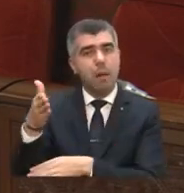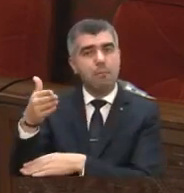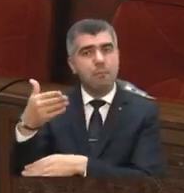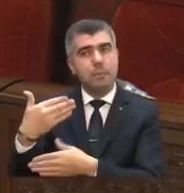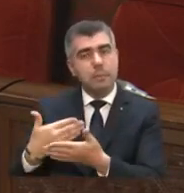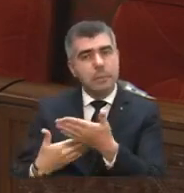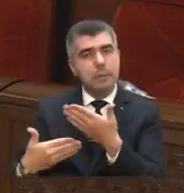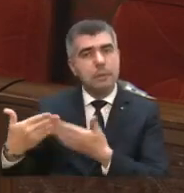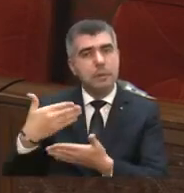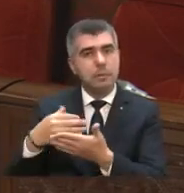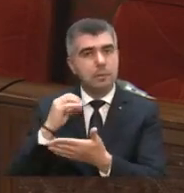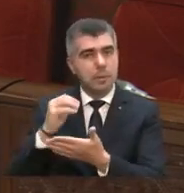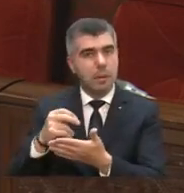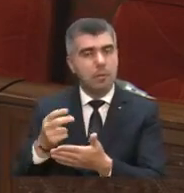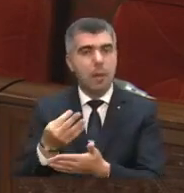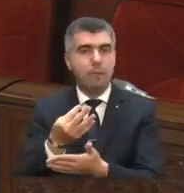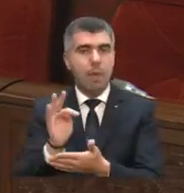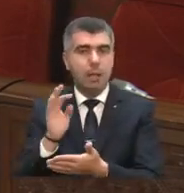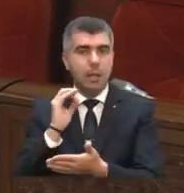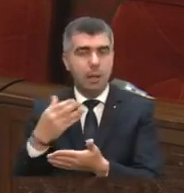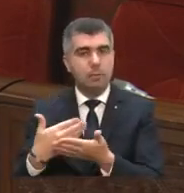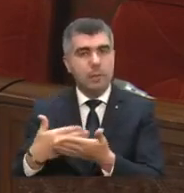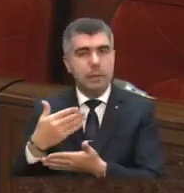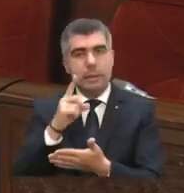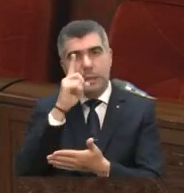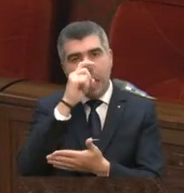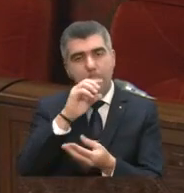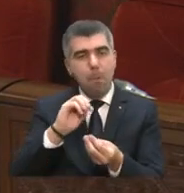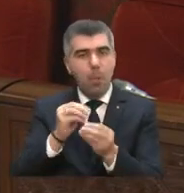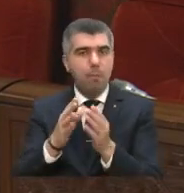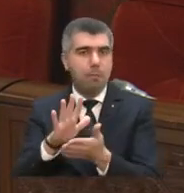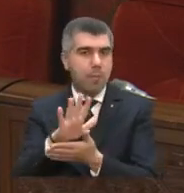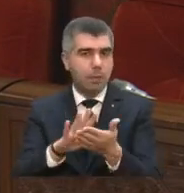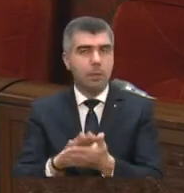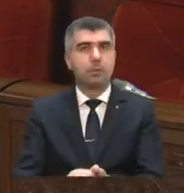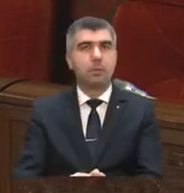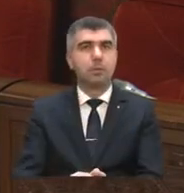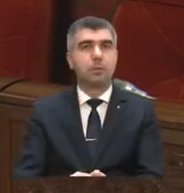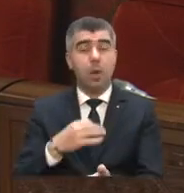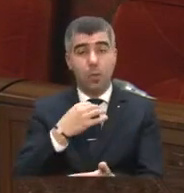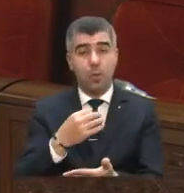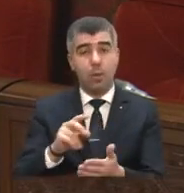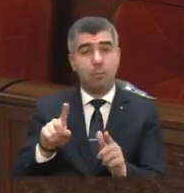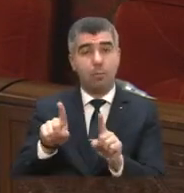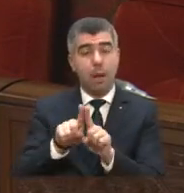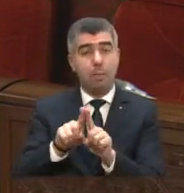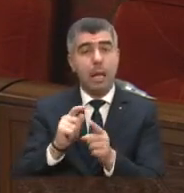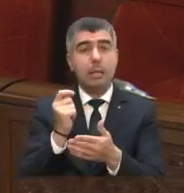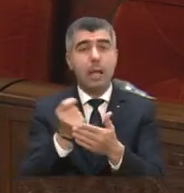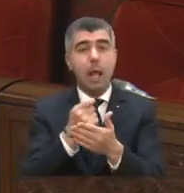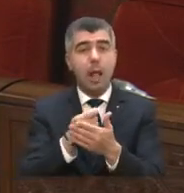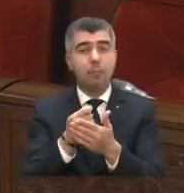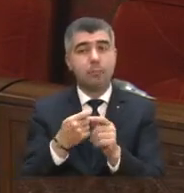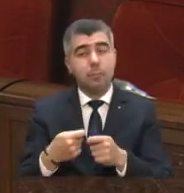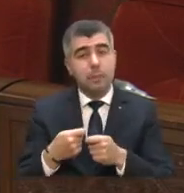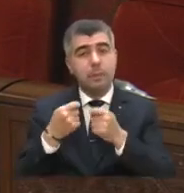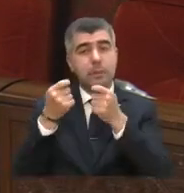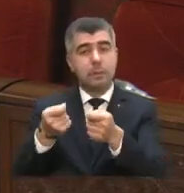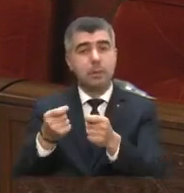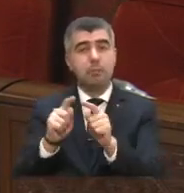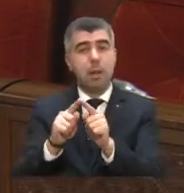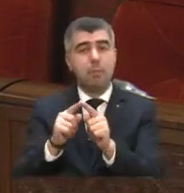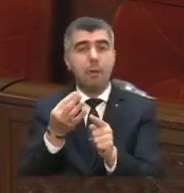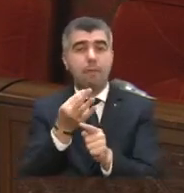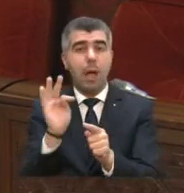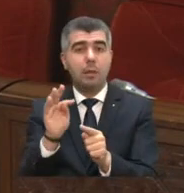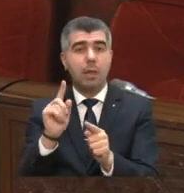الفرنسية بالمغرب من أجل دراسة هذه الصعوبات. جدير بالذكر أن طلبات التأشيرات عرفت ارتفاعاً مهماً